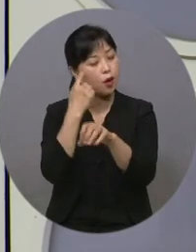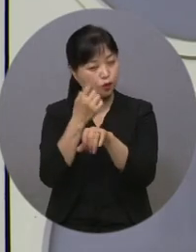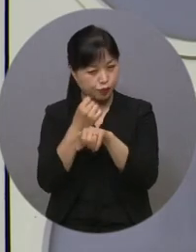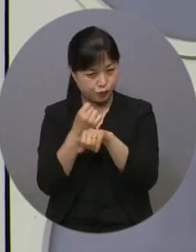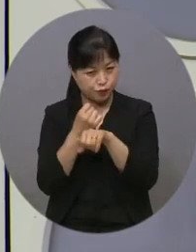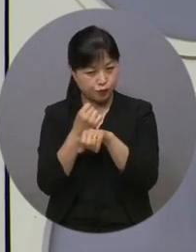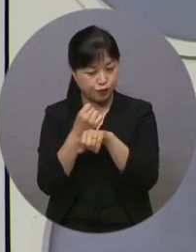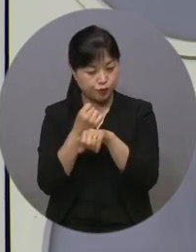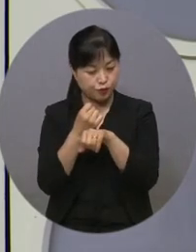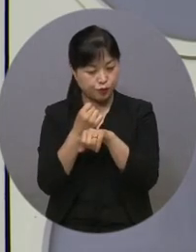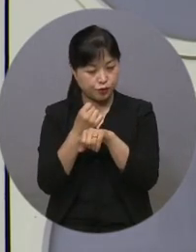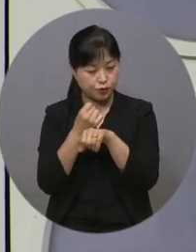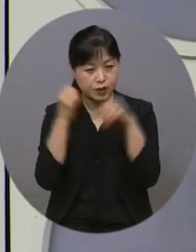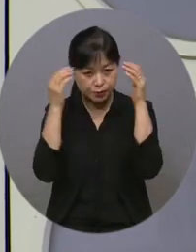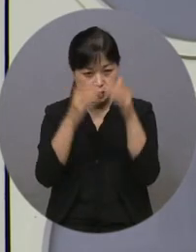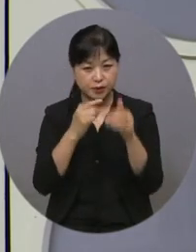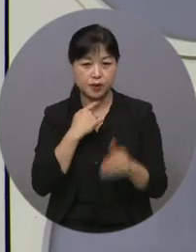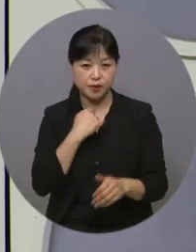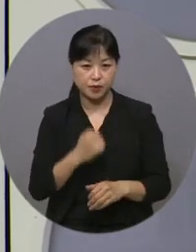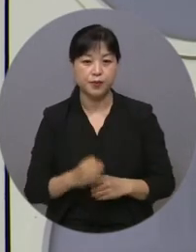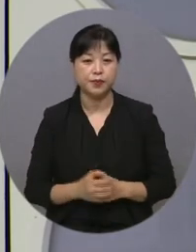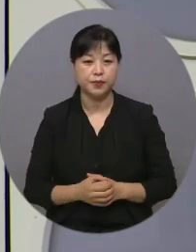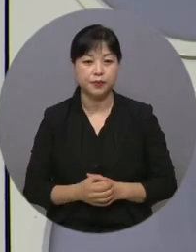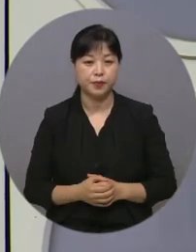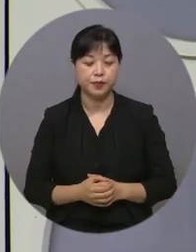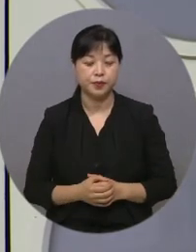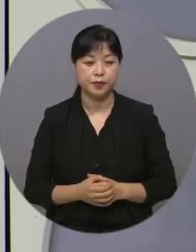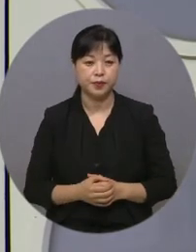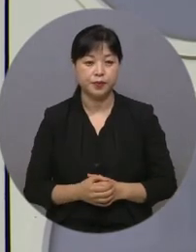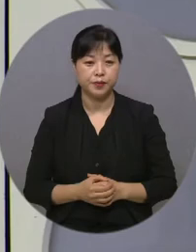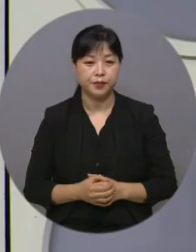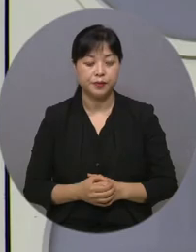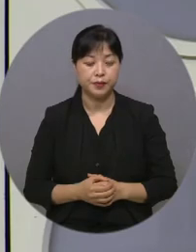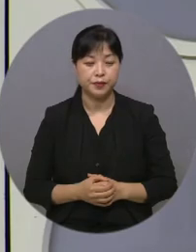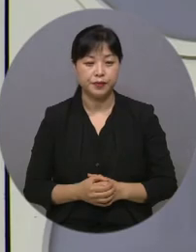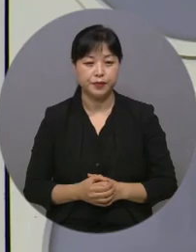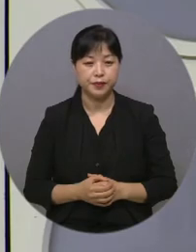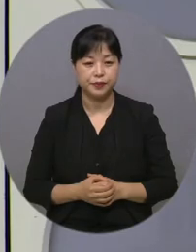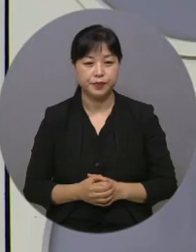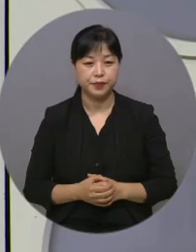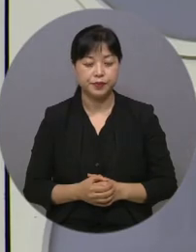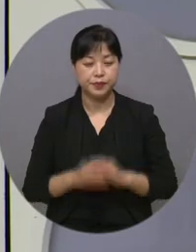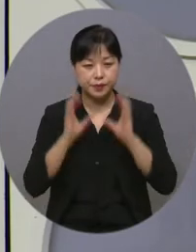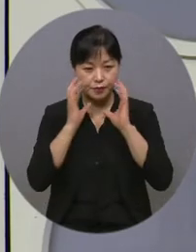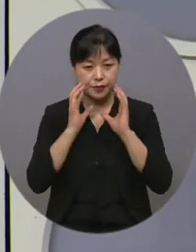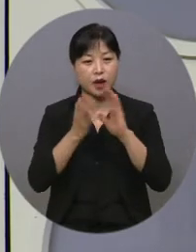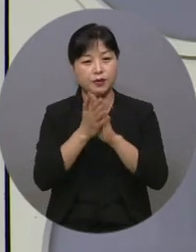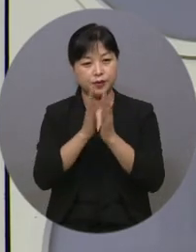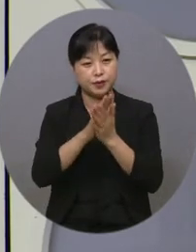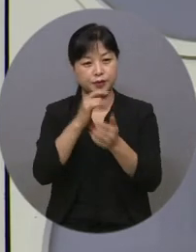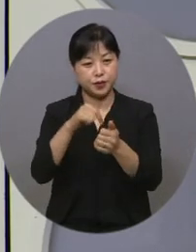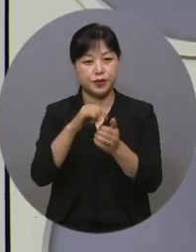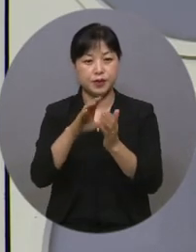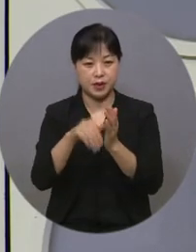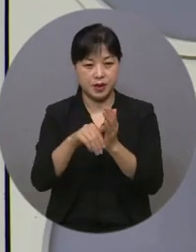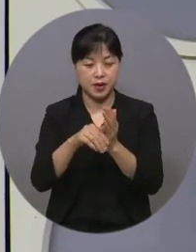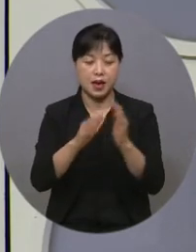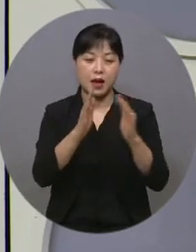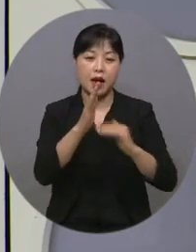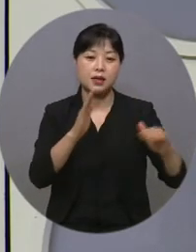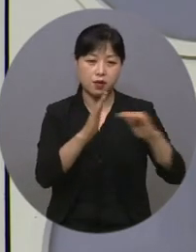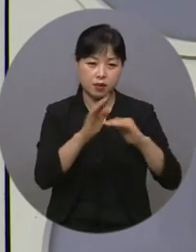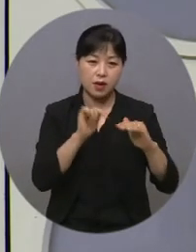유아 교육에서도 가정에서 할 수 있는 유아 교육은 뭐냐? 결국은